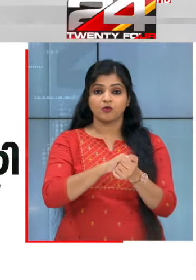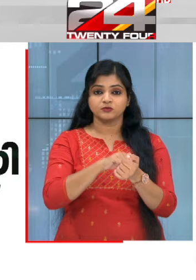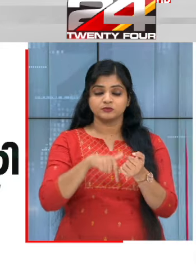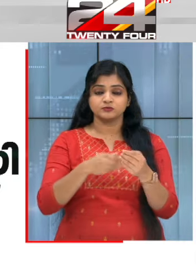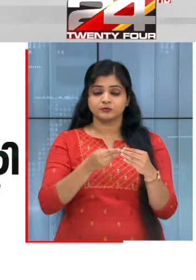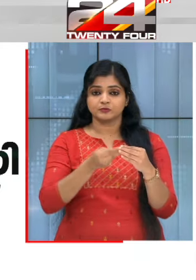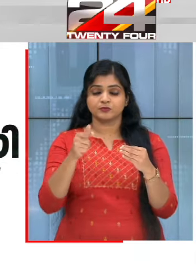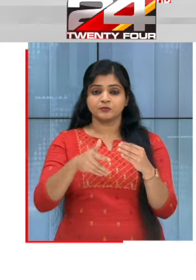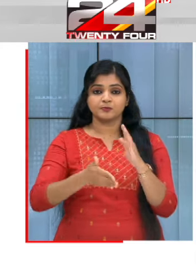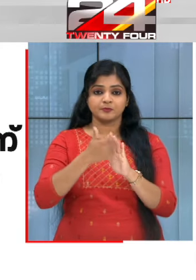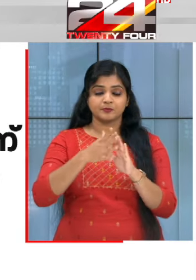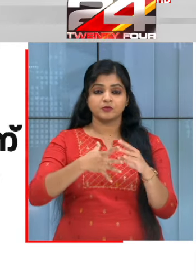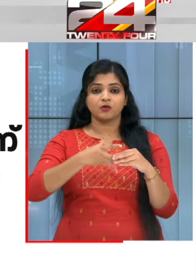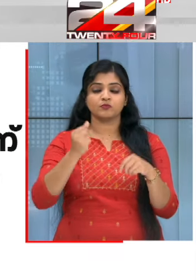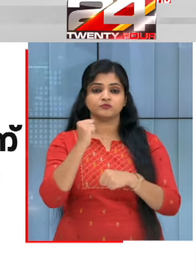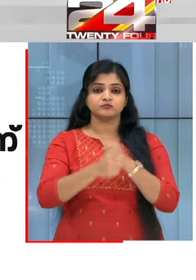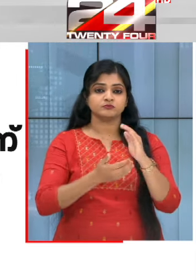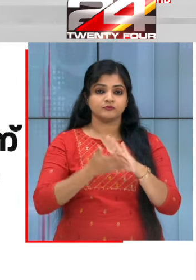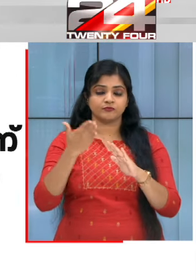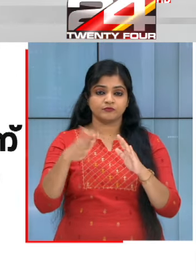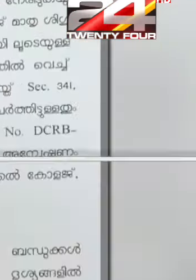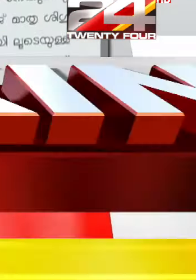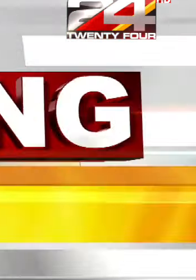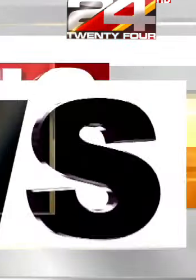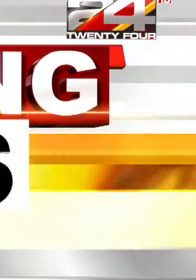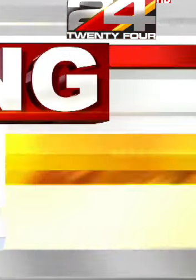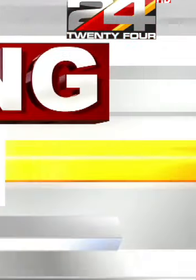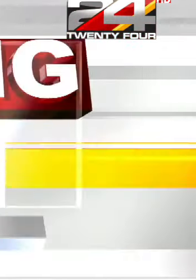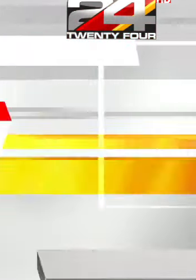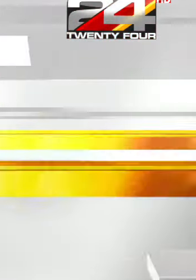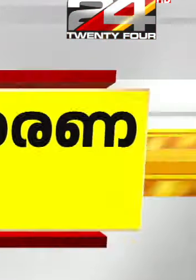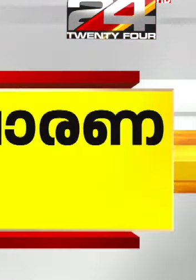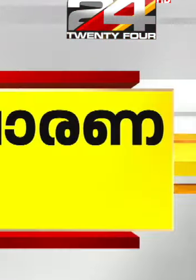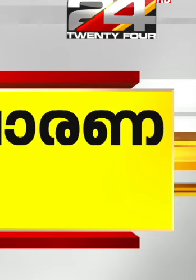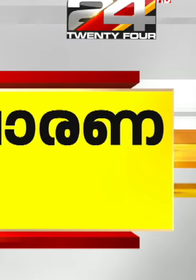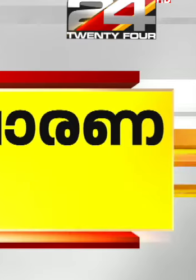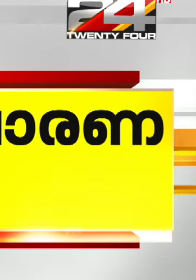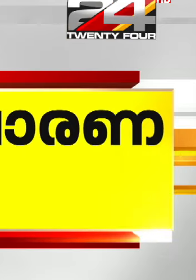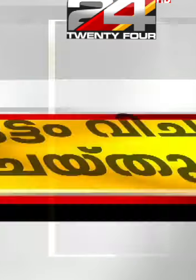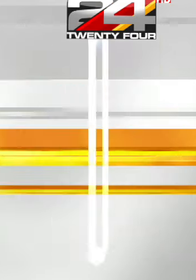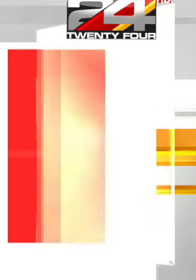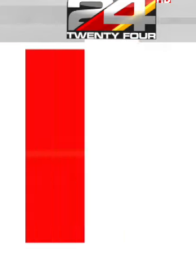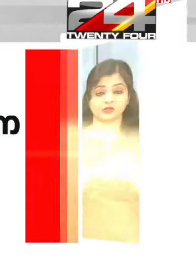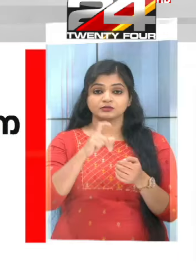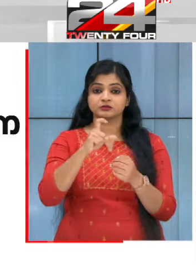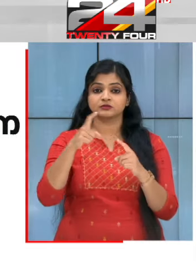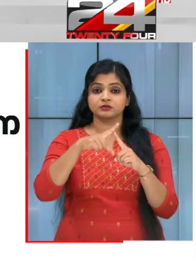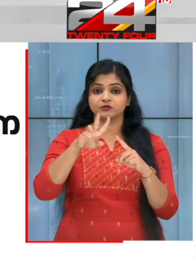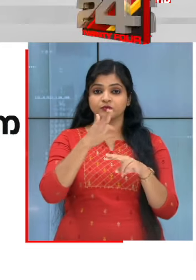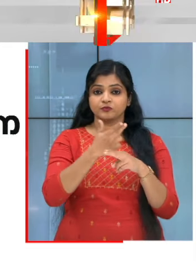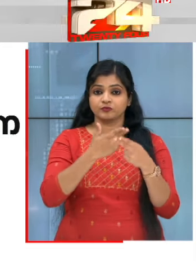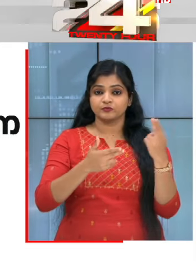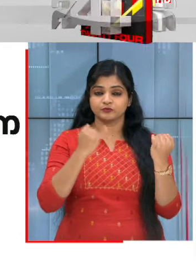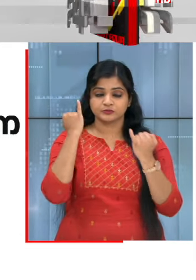ചാടിക്കടന്ന് പുറത്തേക്ക് ഓടുന്നത്. അതിനുശേഷമാണ് ഒരു ദിവസത്തിന് ശേഷം വിശ്വനാഥനെ മരിച്ച നിലയിൽ കണ്ടെത്തിയിരിക്കുന്നത്. മാത്രവുമല്ല, ഈ CCTV ദൃശ്യങ്ങൾ പരിശോധിച്ച്